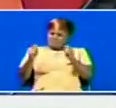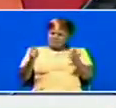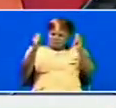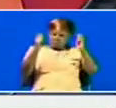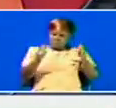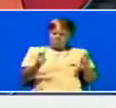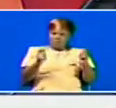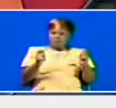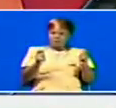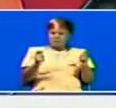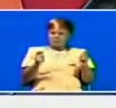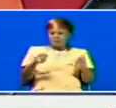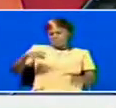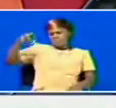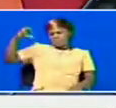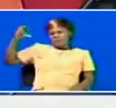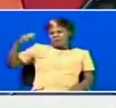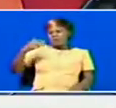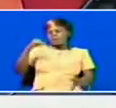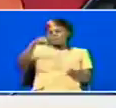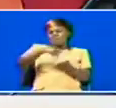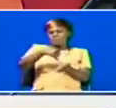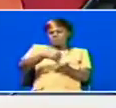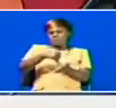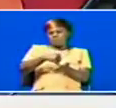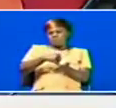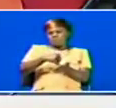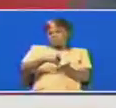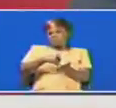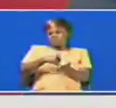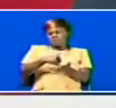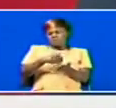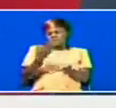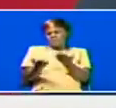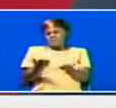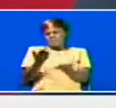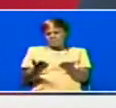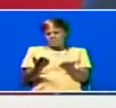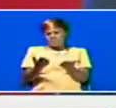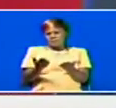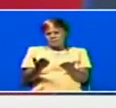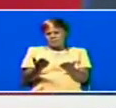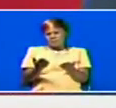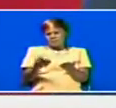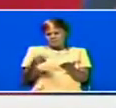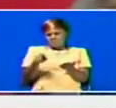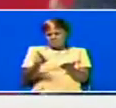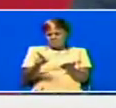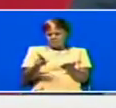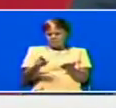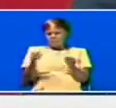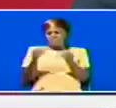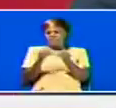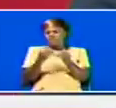ambayo umetaja, huwa ni watu wazima wanaohusishwa, hawako watoto, lakini labda katika ile njia wanayopita wanapata kuna watoto